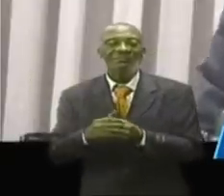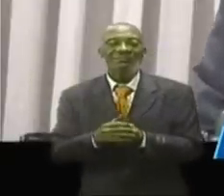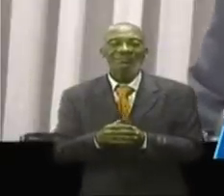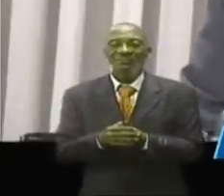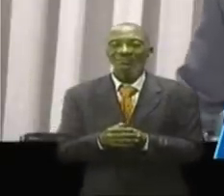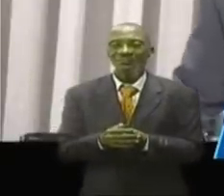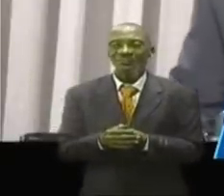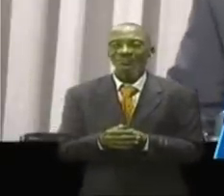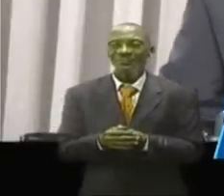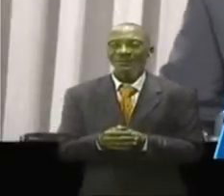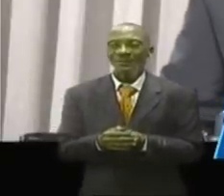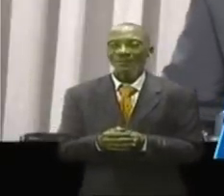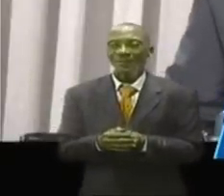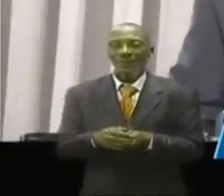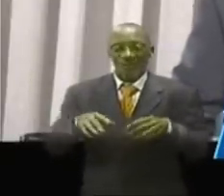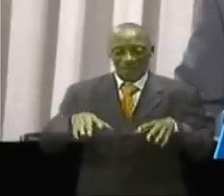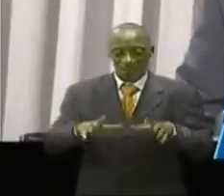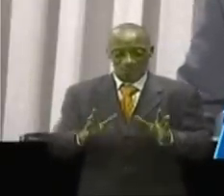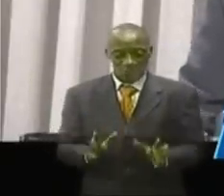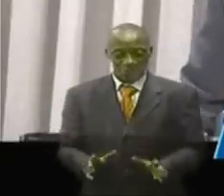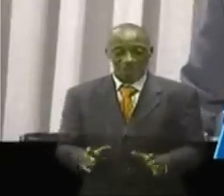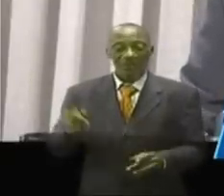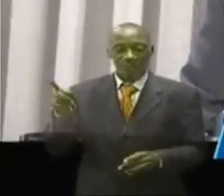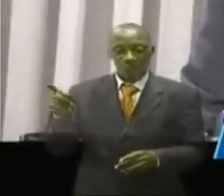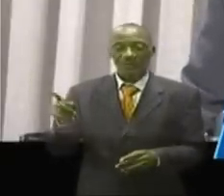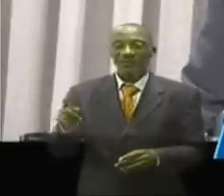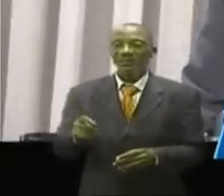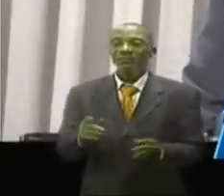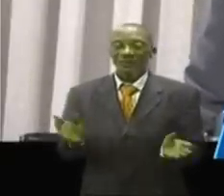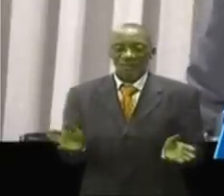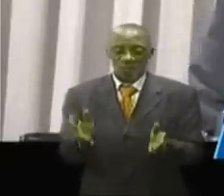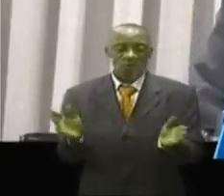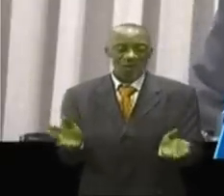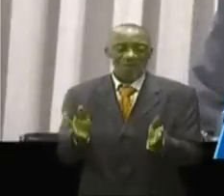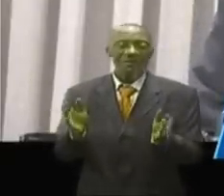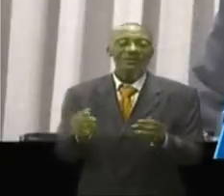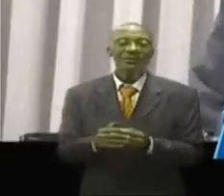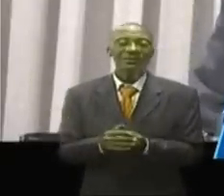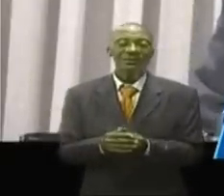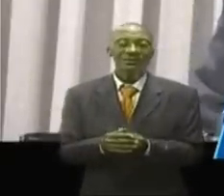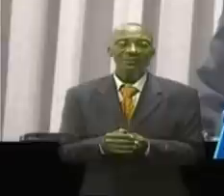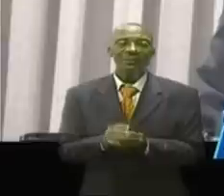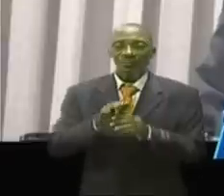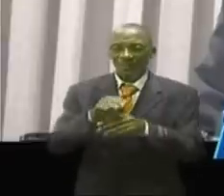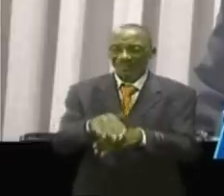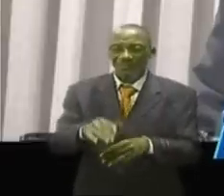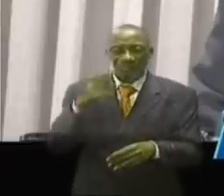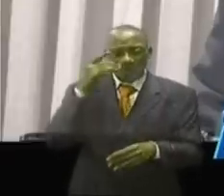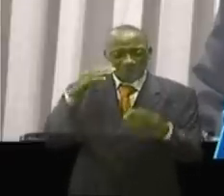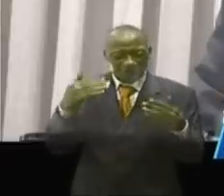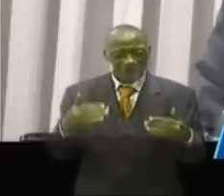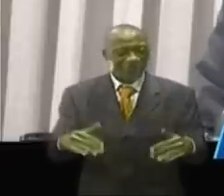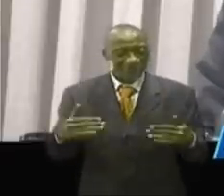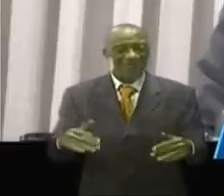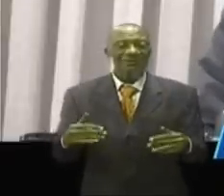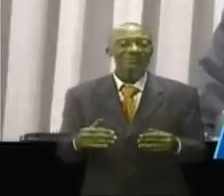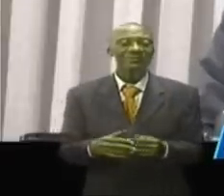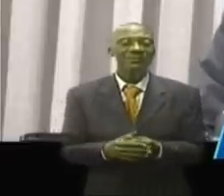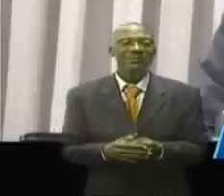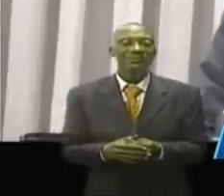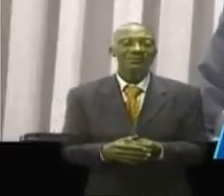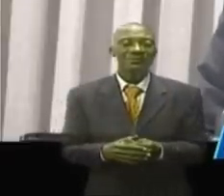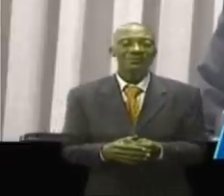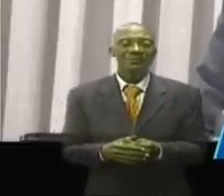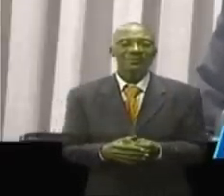et à la liberté qui nous avait été ôtés. Célébrons-la avec un esprit attaché sur ce thème que nous avons